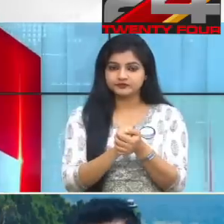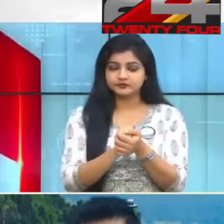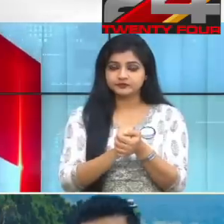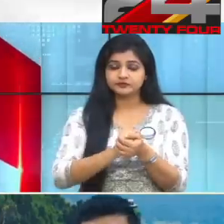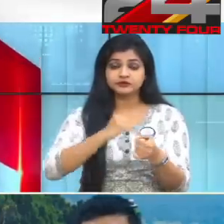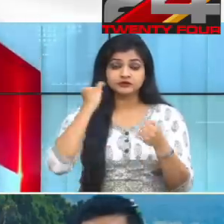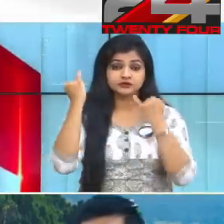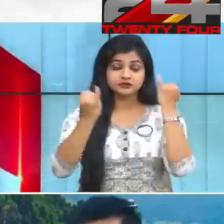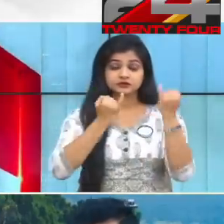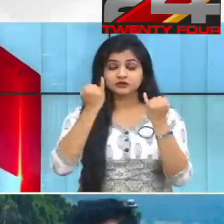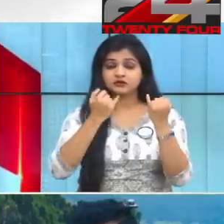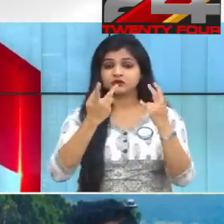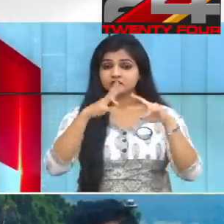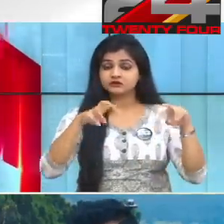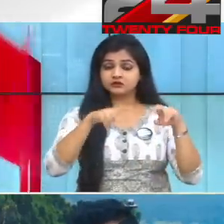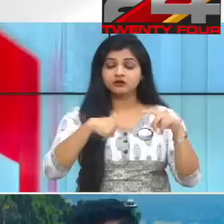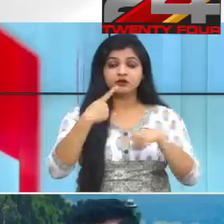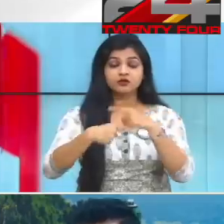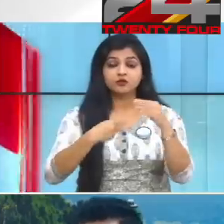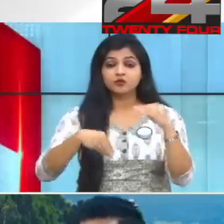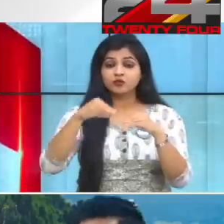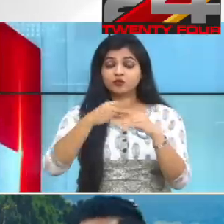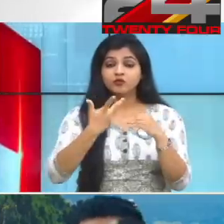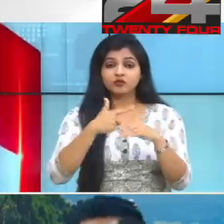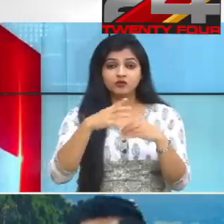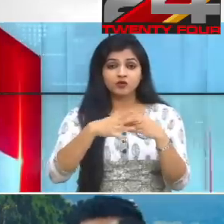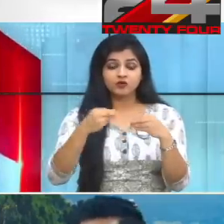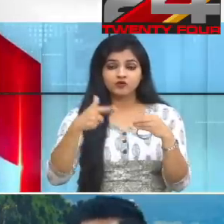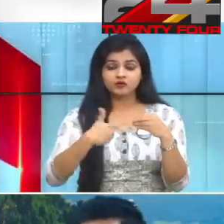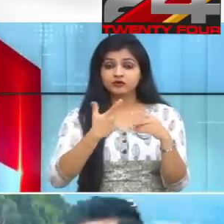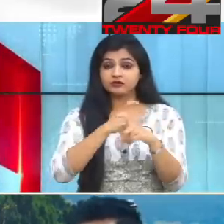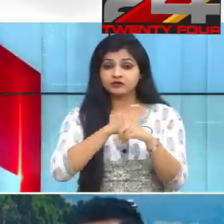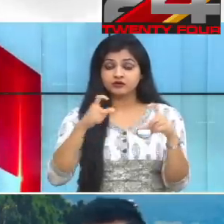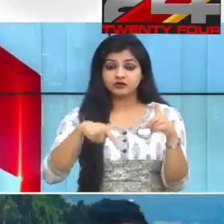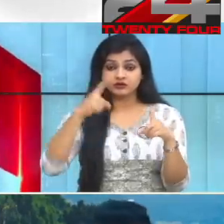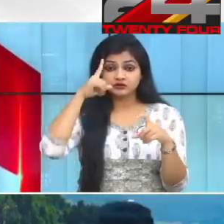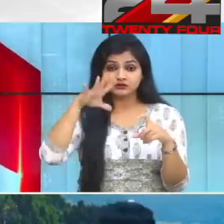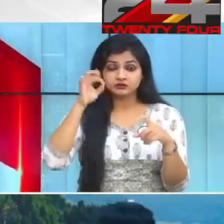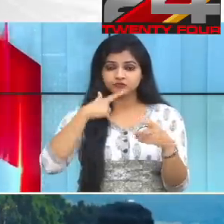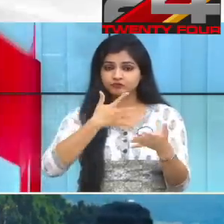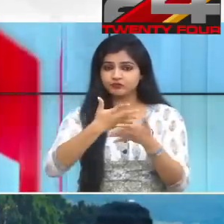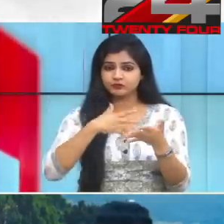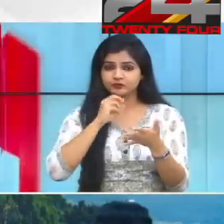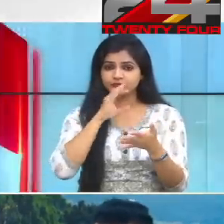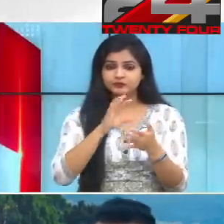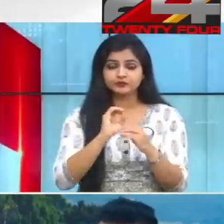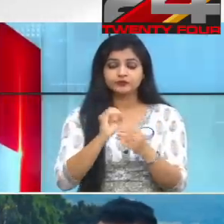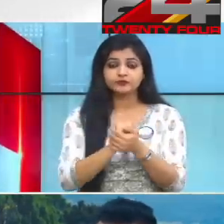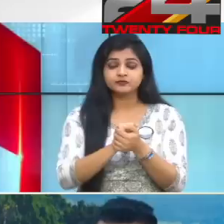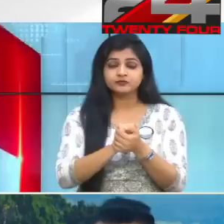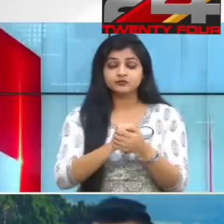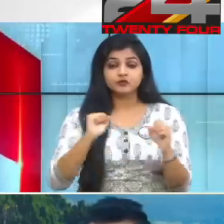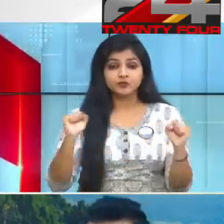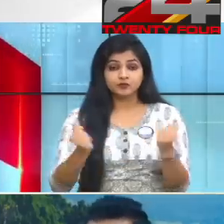തിരച്ചിൽ എത്ര ദിവസം തുടരണമെന്നുള്ളത് ഇപ്പോൾ അതിലൊരു കൃത്യത നമ്മൾ ചർച്ചയിൽ പറഞ്ഞിട്ടില്ല. സാധ്യമാകുന്ന